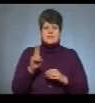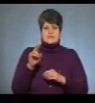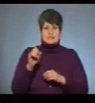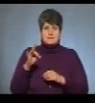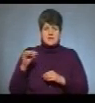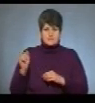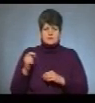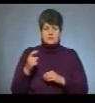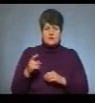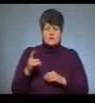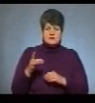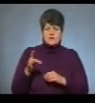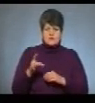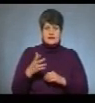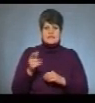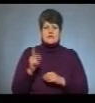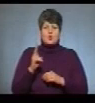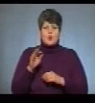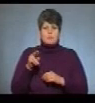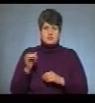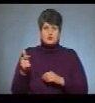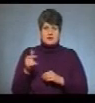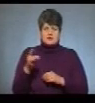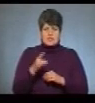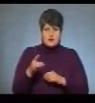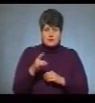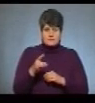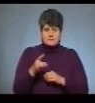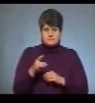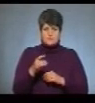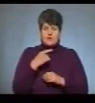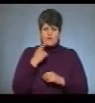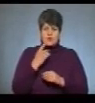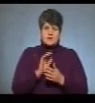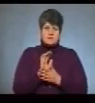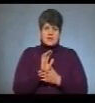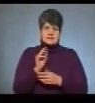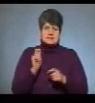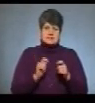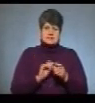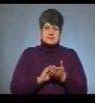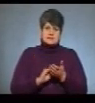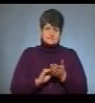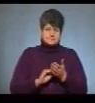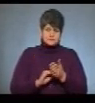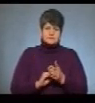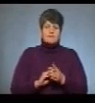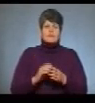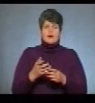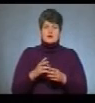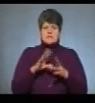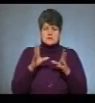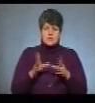Зборівського району і Ярослав Гавінець з Копичинців Гусятинського району, каже пресофіцер обласного військкомату Олена Величанська. Загалом